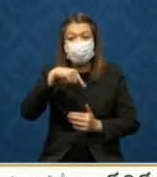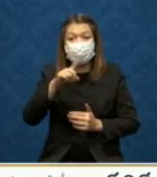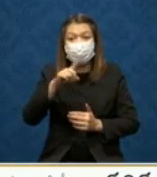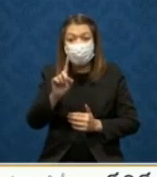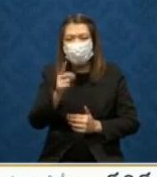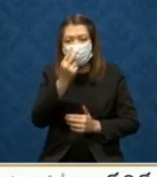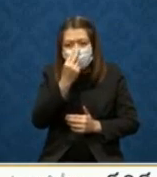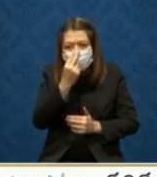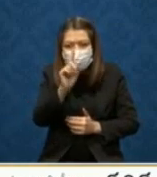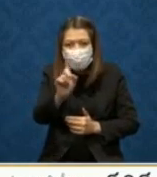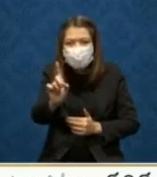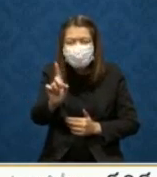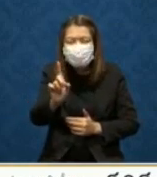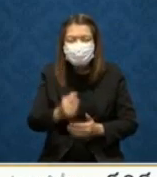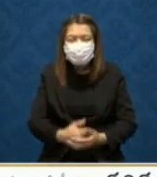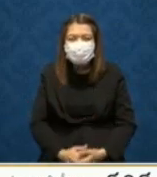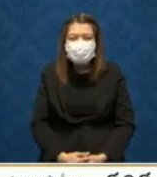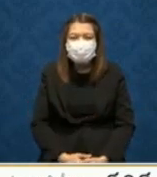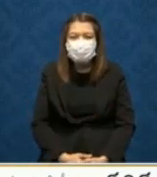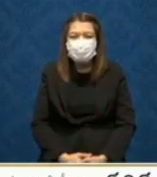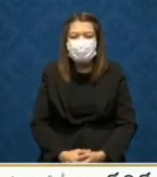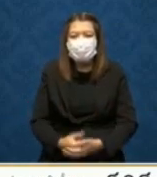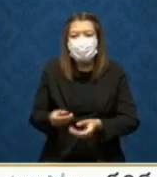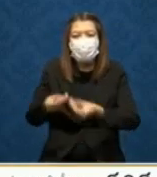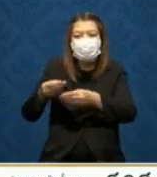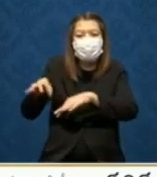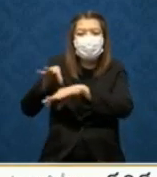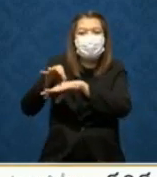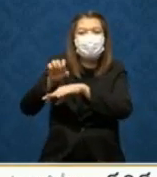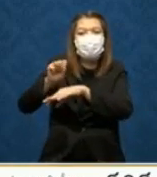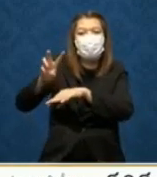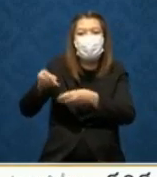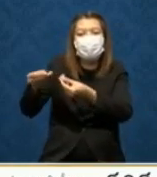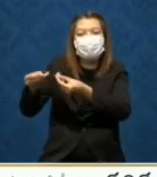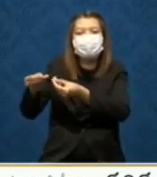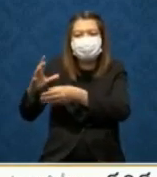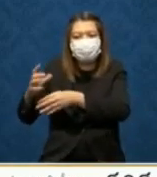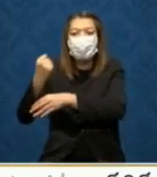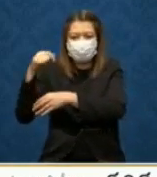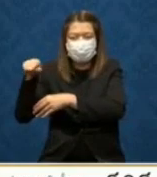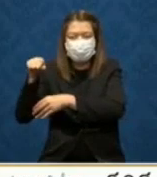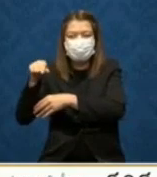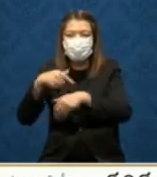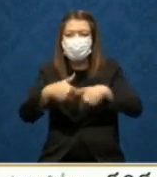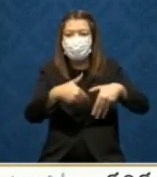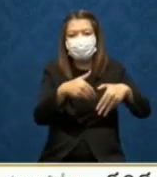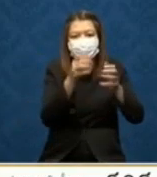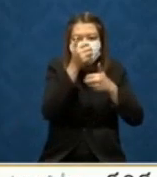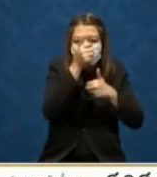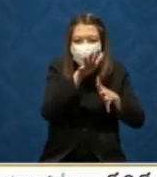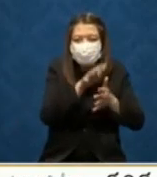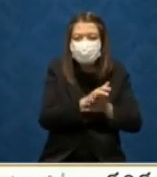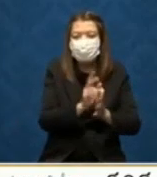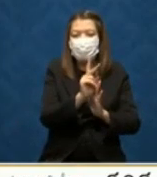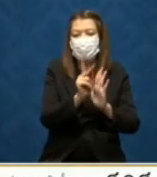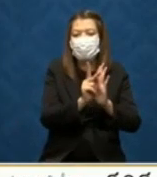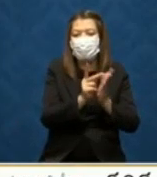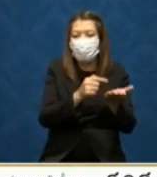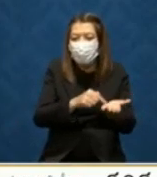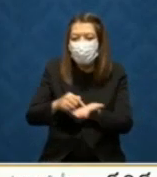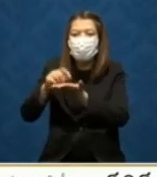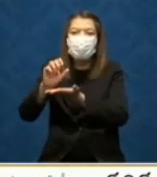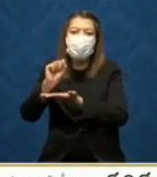เนี้เอาชัดๆเลยให้อำนาจสวมากกว่าประชาชนกฎหมายถ้าไม่ผ่านสวนี่ประชา